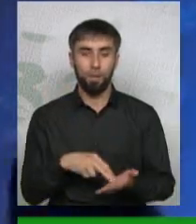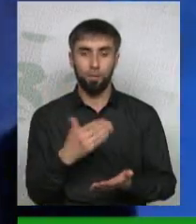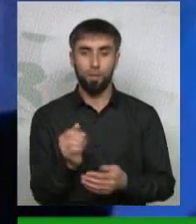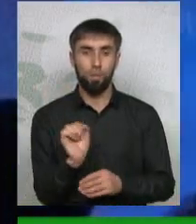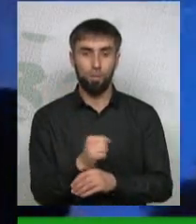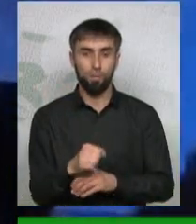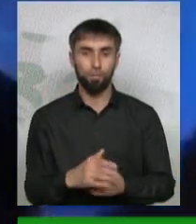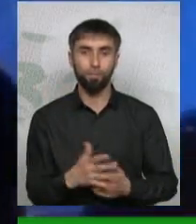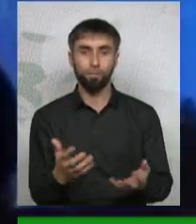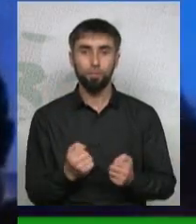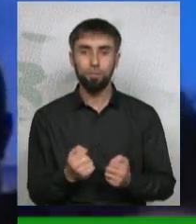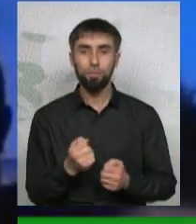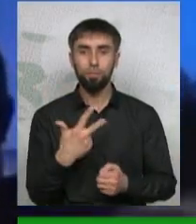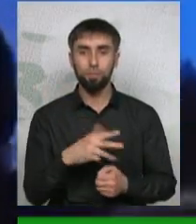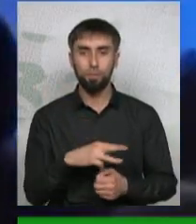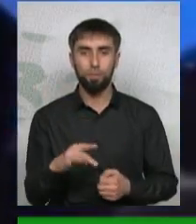его победителем получив 30 млн руб